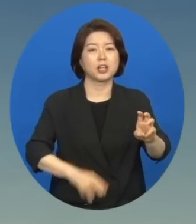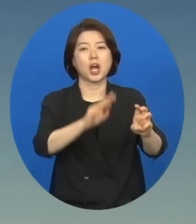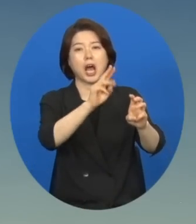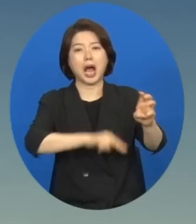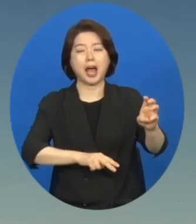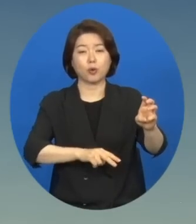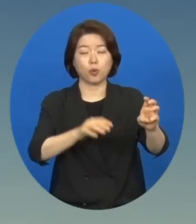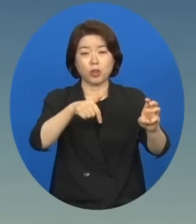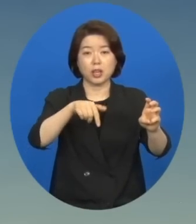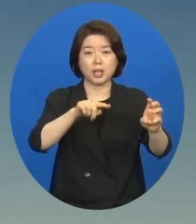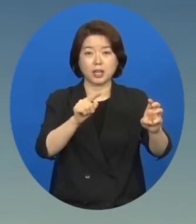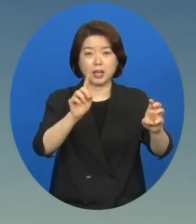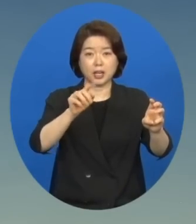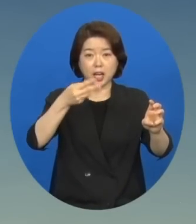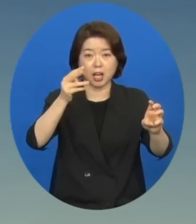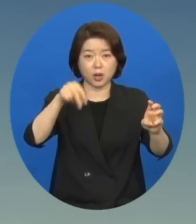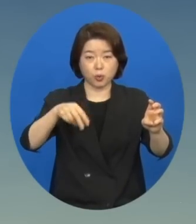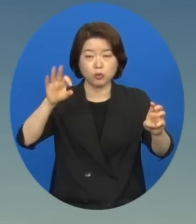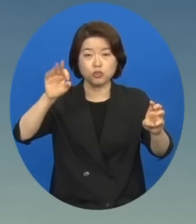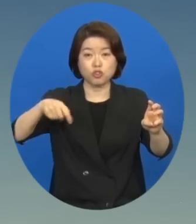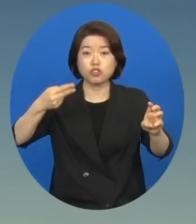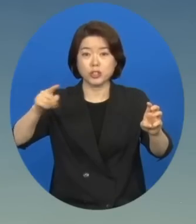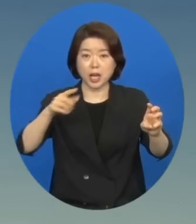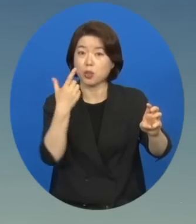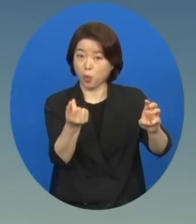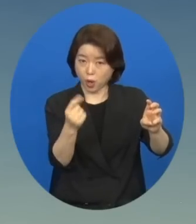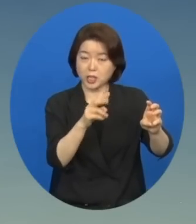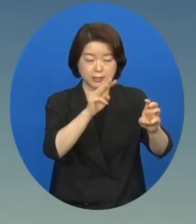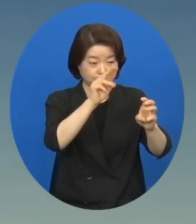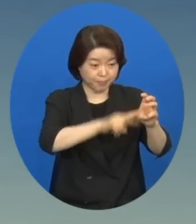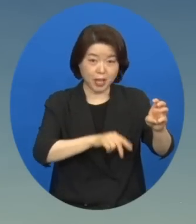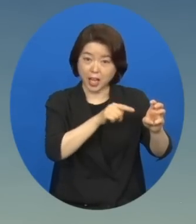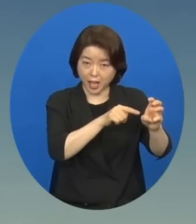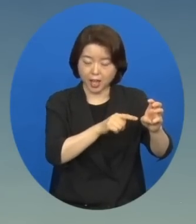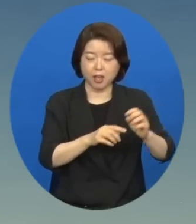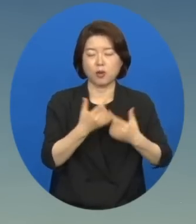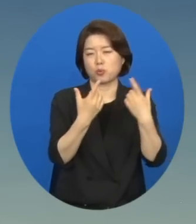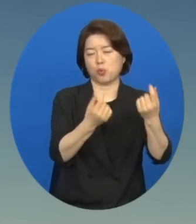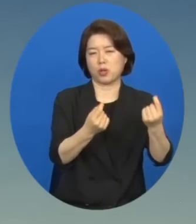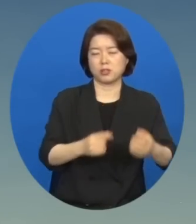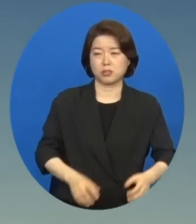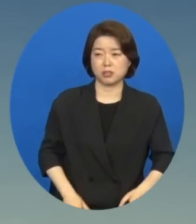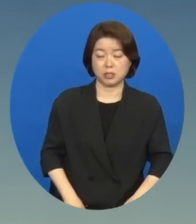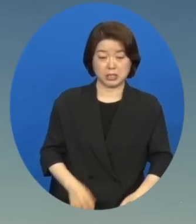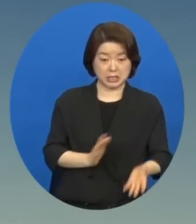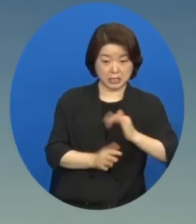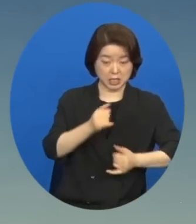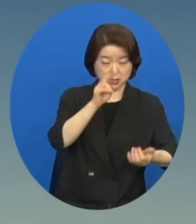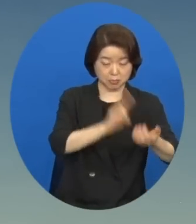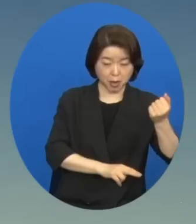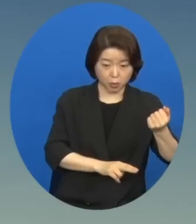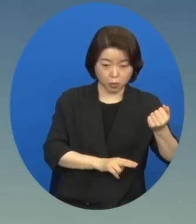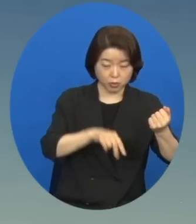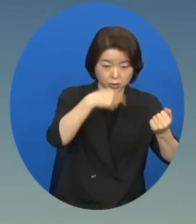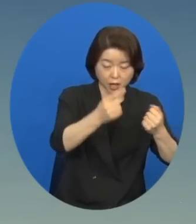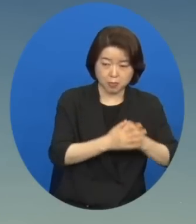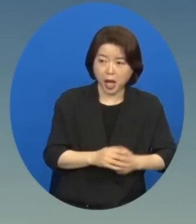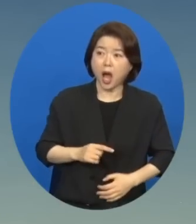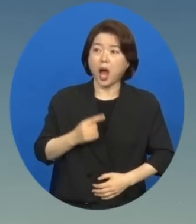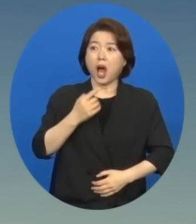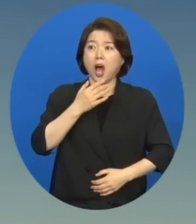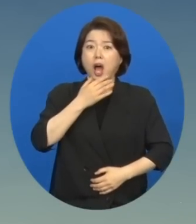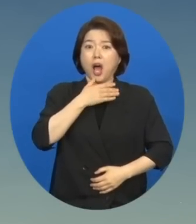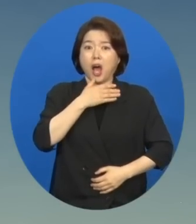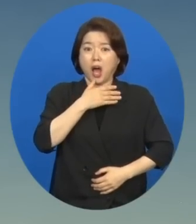했어요. 가룟 유다도 예수님을 팔고 나서 그게 깨달아지니까 그렇게 괴로웠어요.